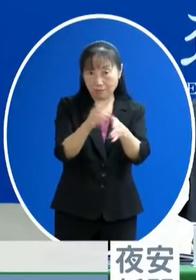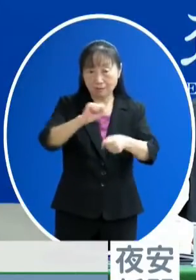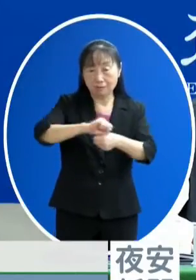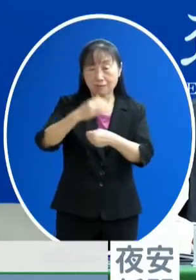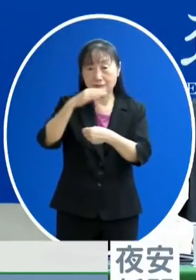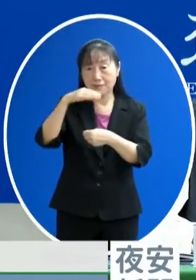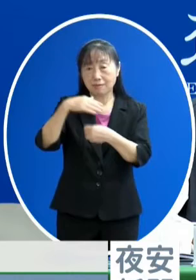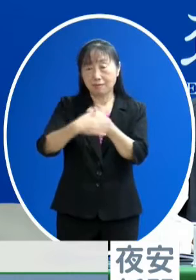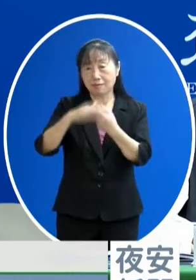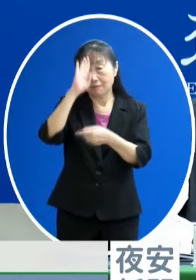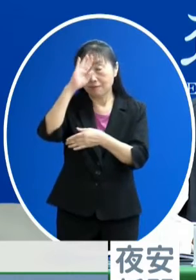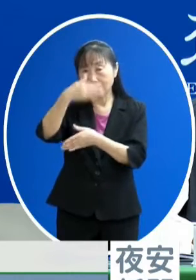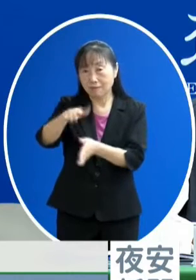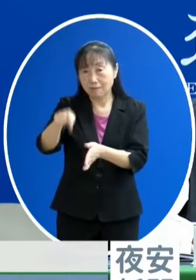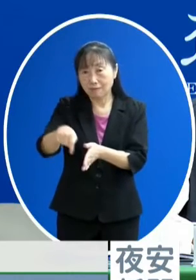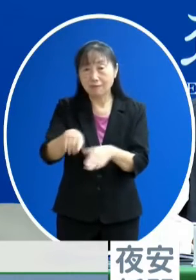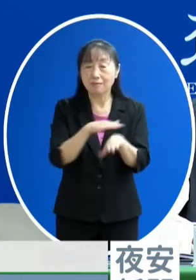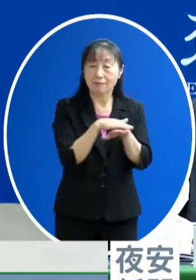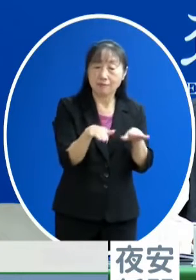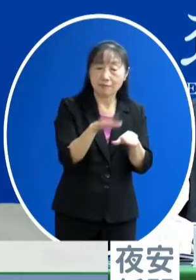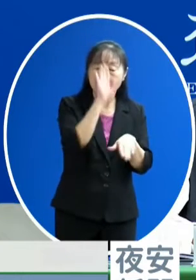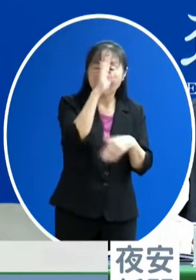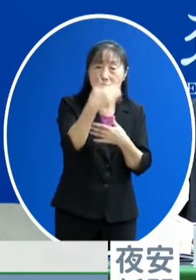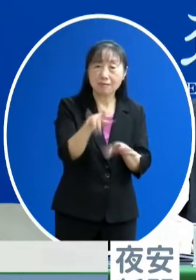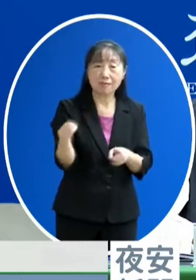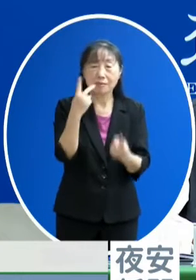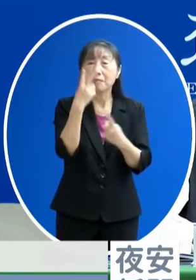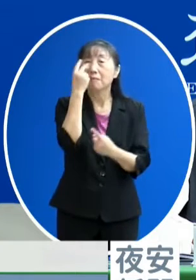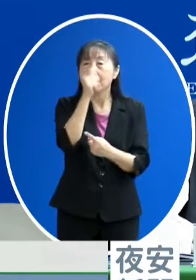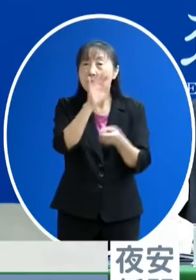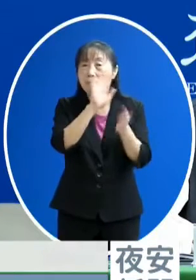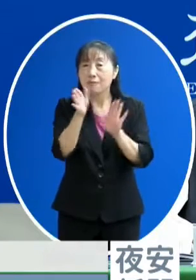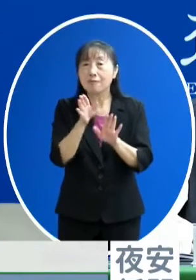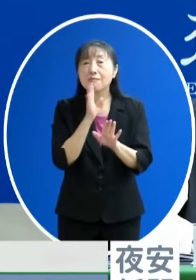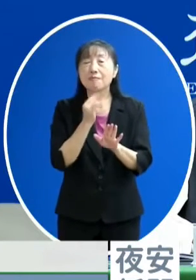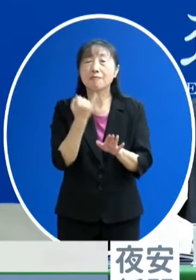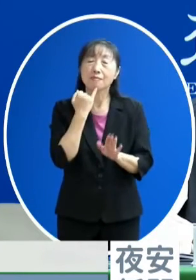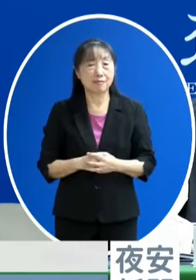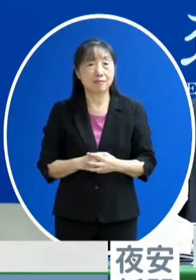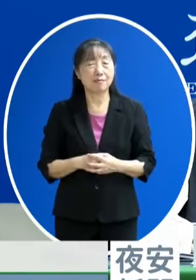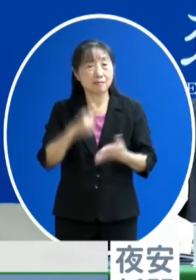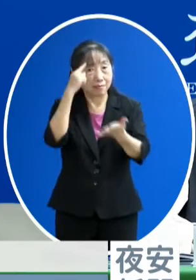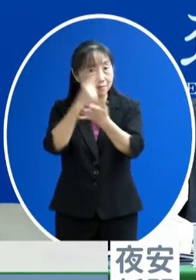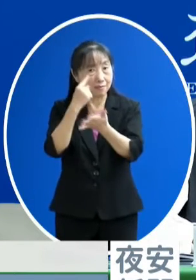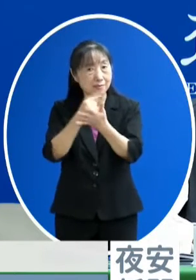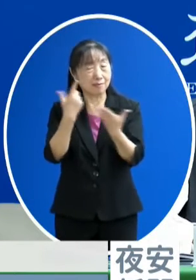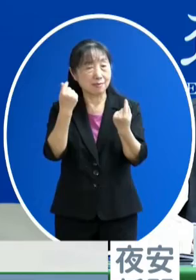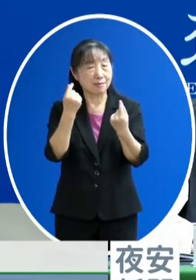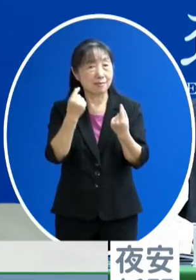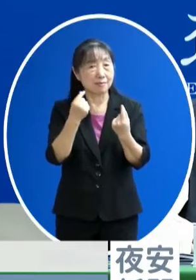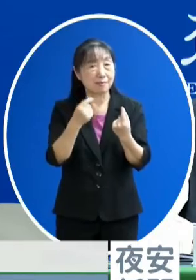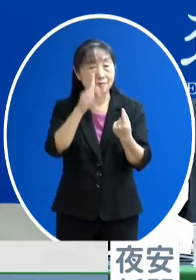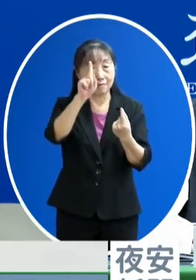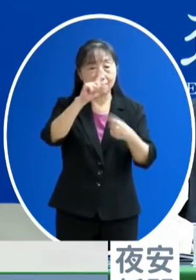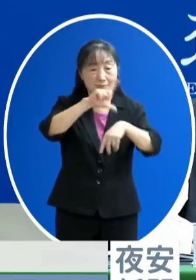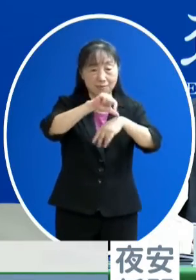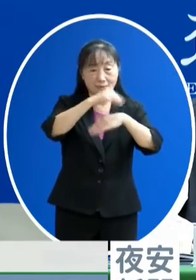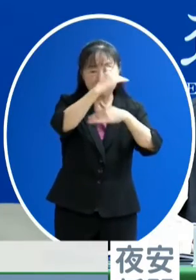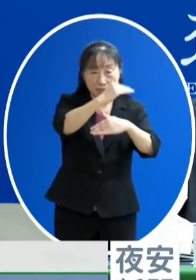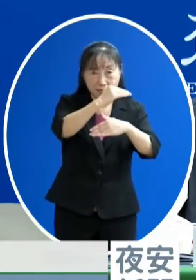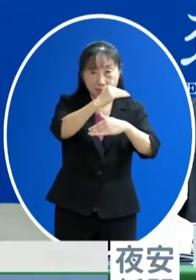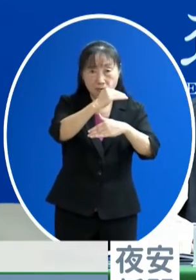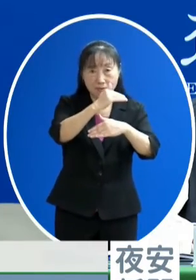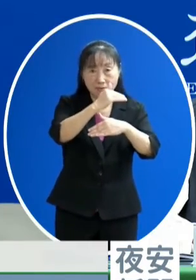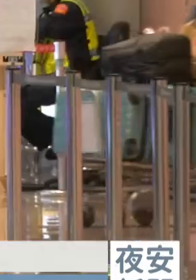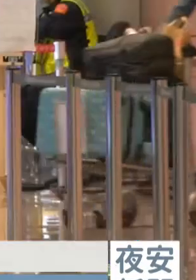病房或者是安宁病房等等这些特殊的病房单位，可以开放探病，每天还是要固定一个时段，每次最